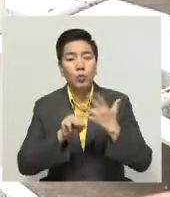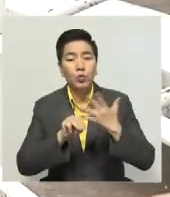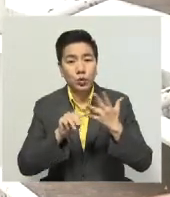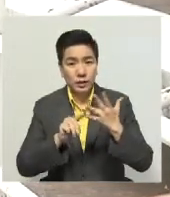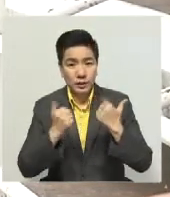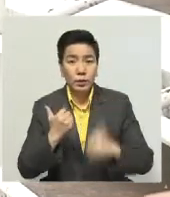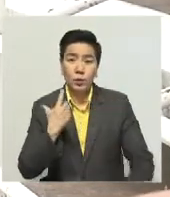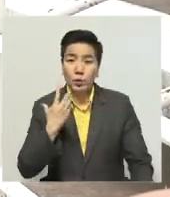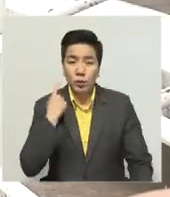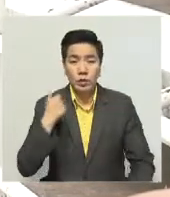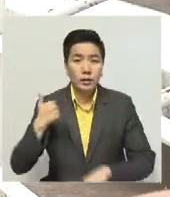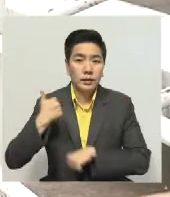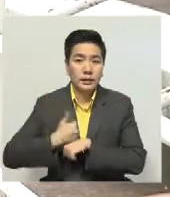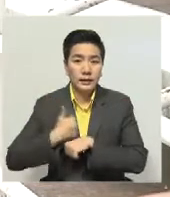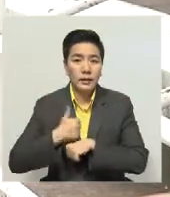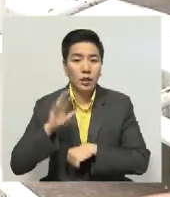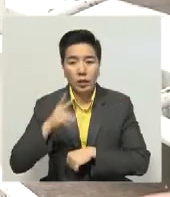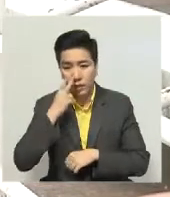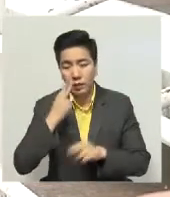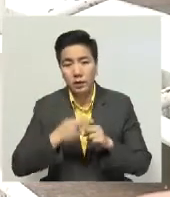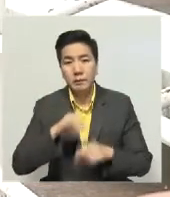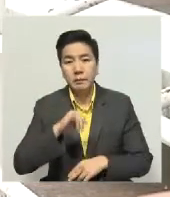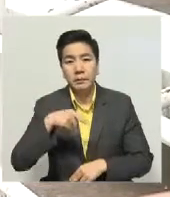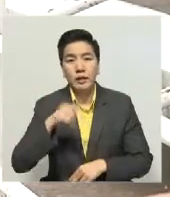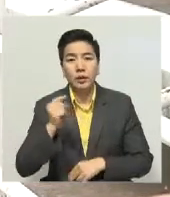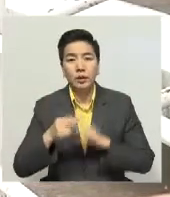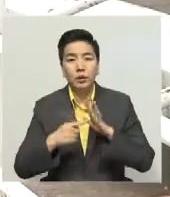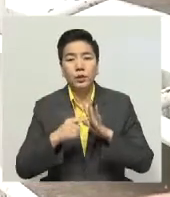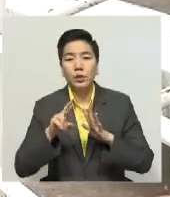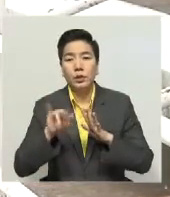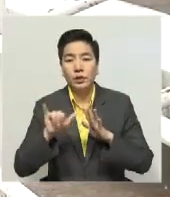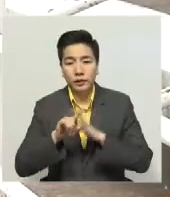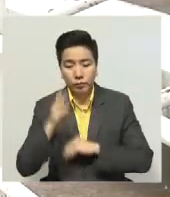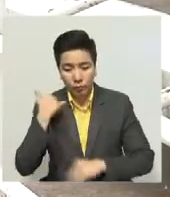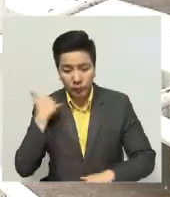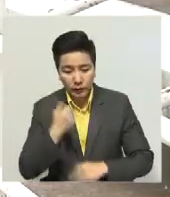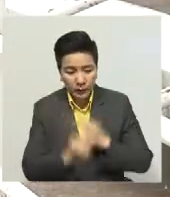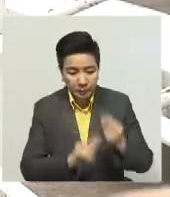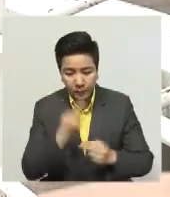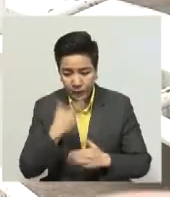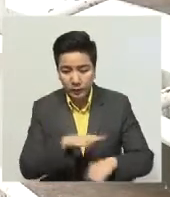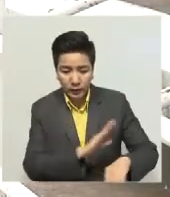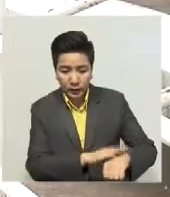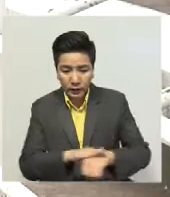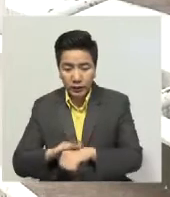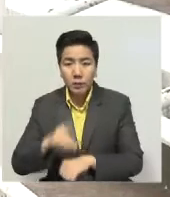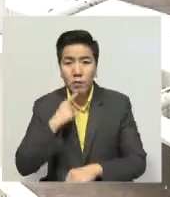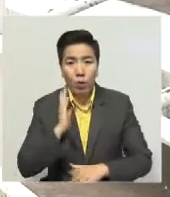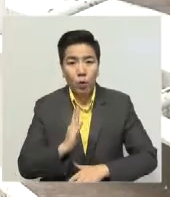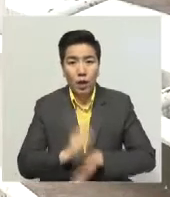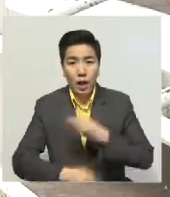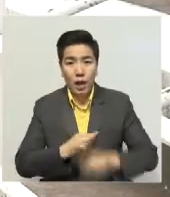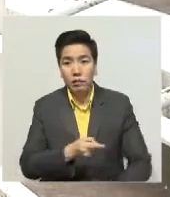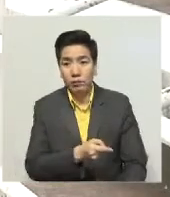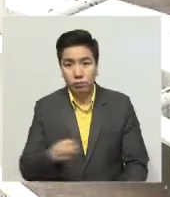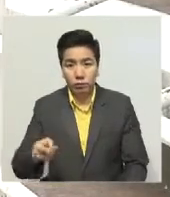ซึ่งเมื่อวานนี้ท่านผู้ว่าไพฑูรย์รักประเทศนะครับท่านผู้ว่าราชการจังหวัดนะครับได้มาตรวจเยี่ยมแล้วก็มาแจ้งเตือนผู้ค้า